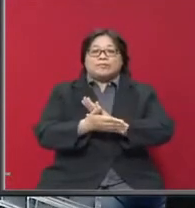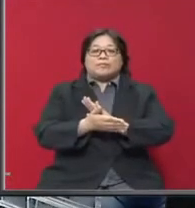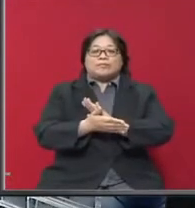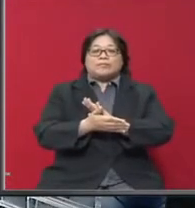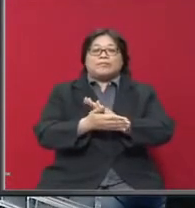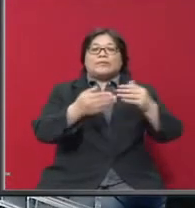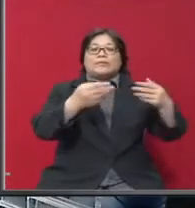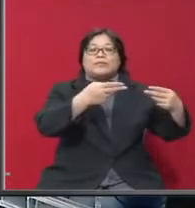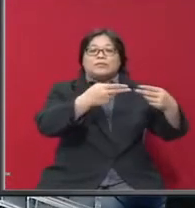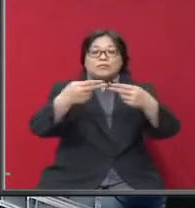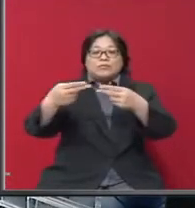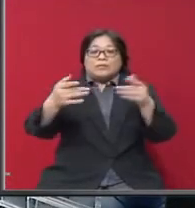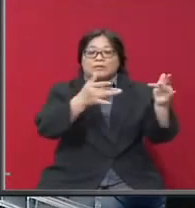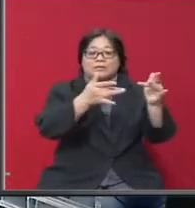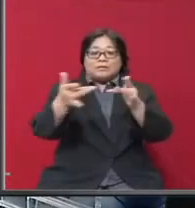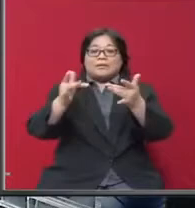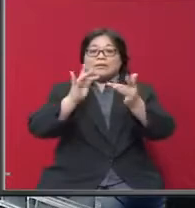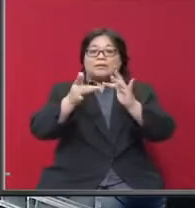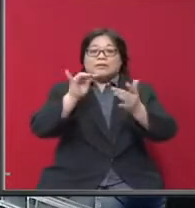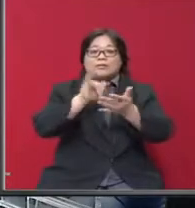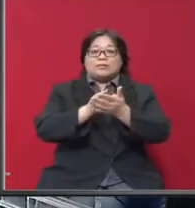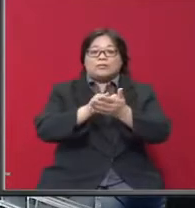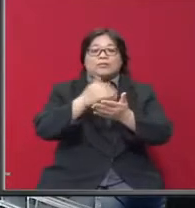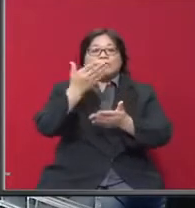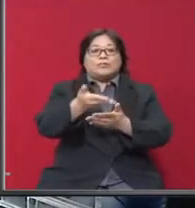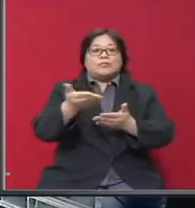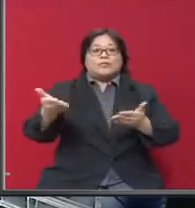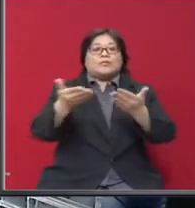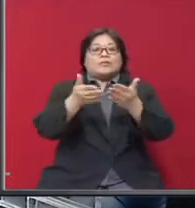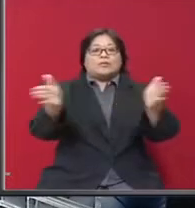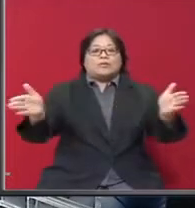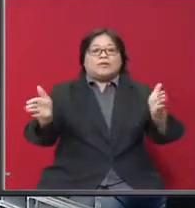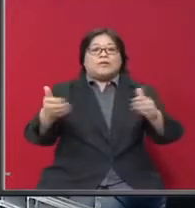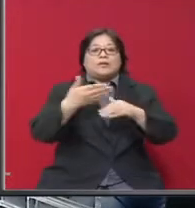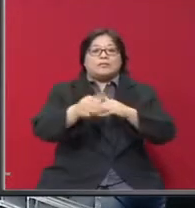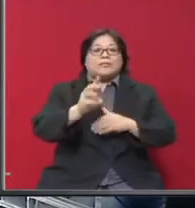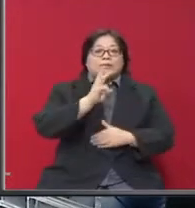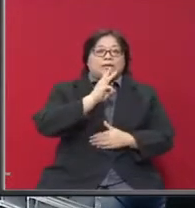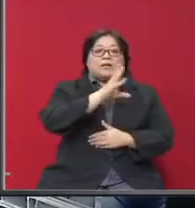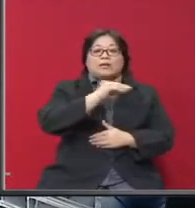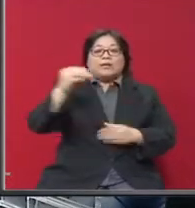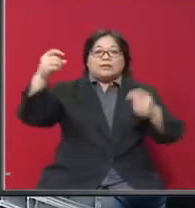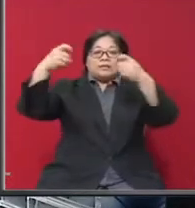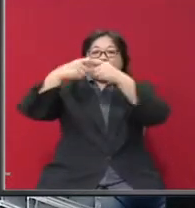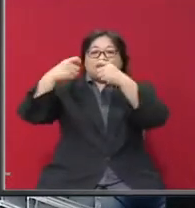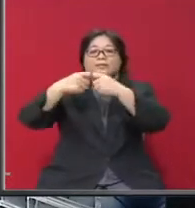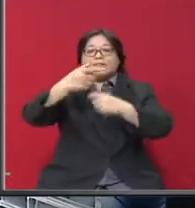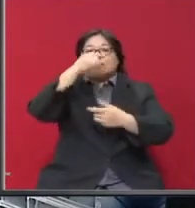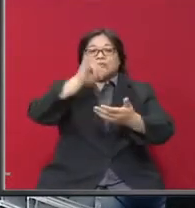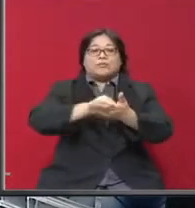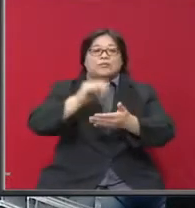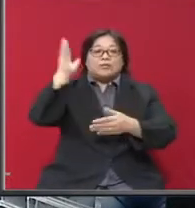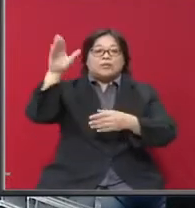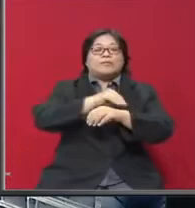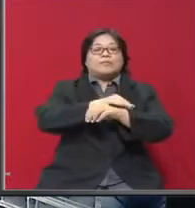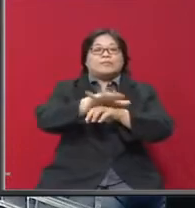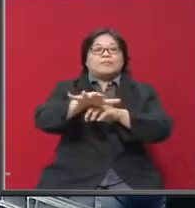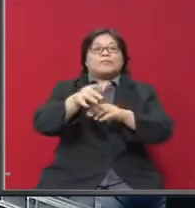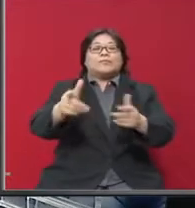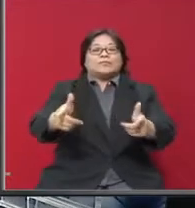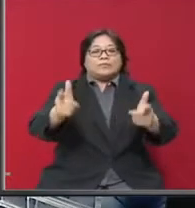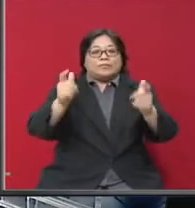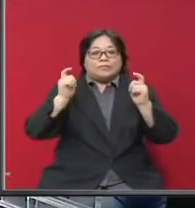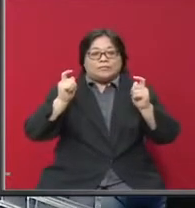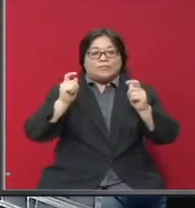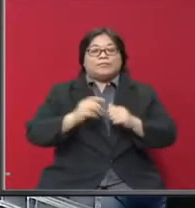kesalinghubungan internet sebagai utility awam selepas Air Dan Api karena itu akan mempengaruhi kecepatan